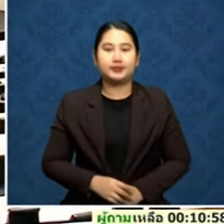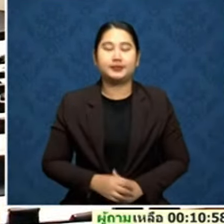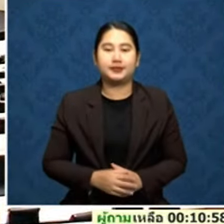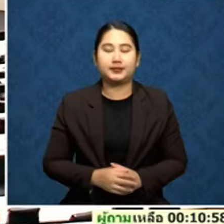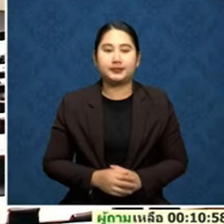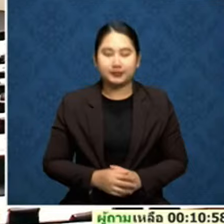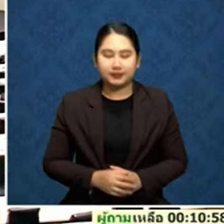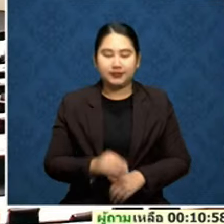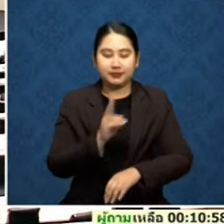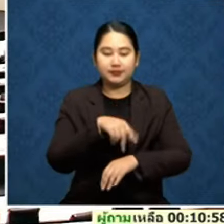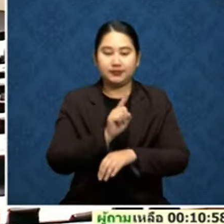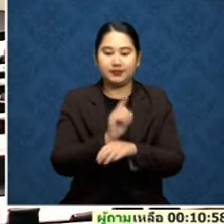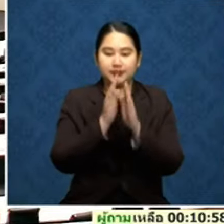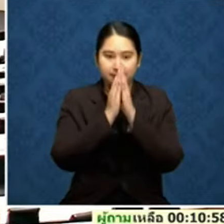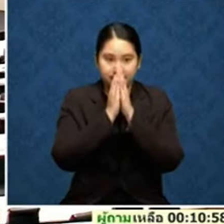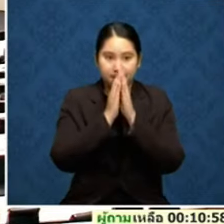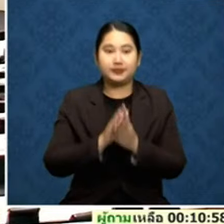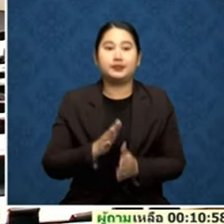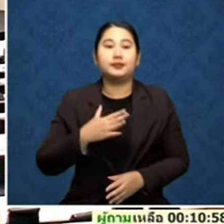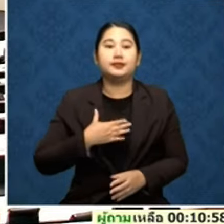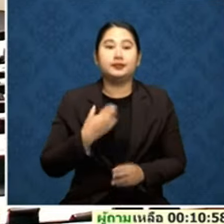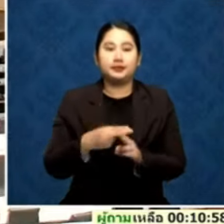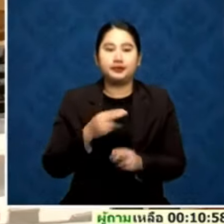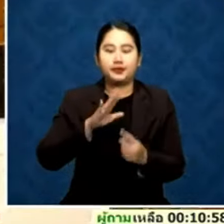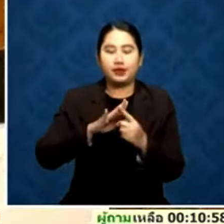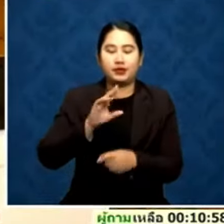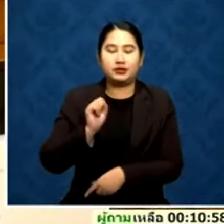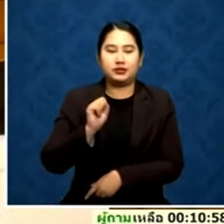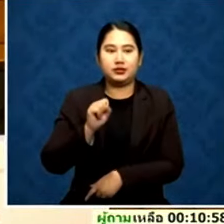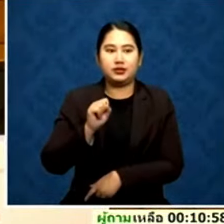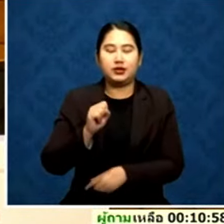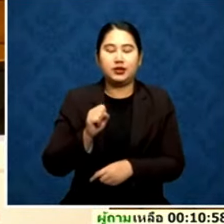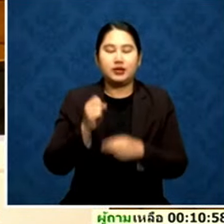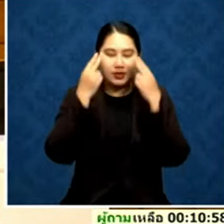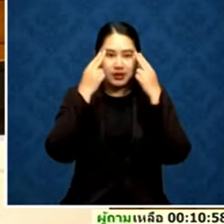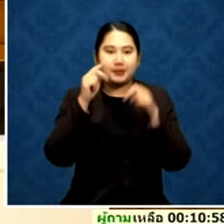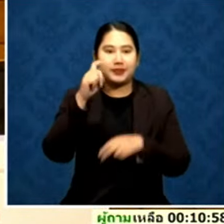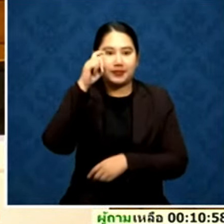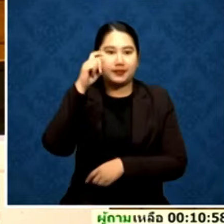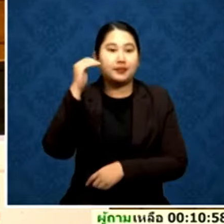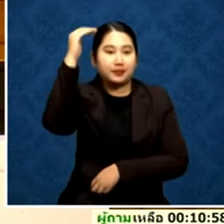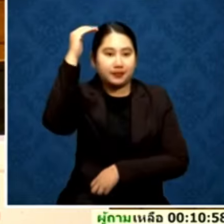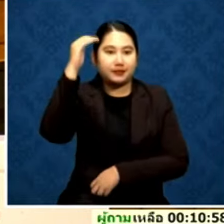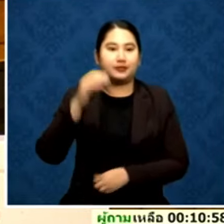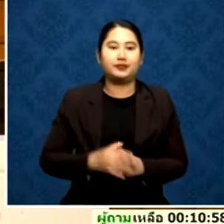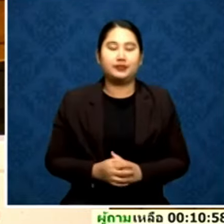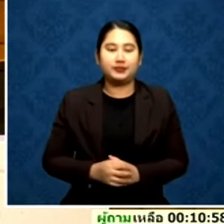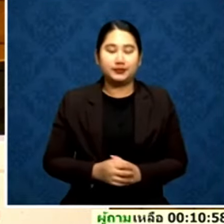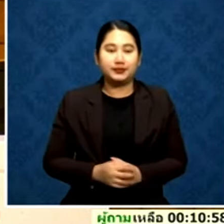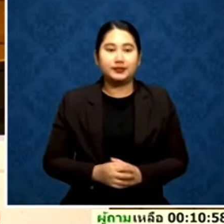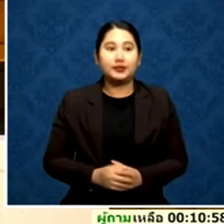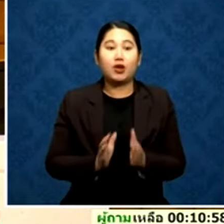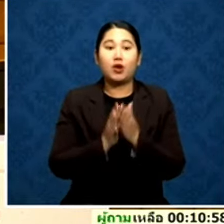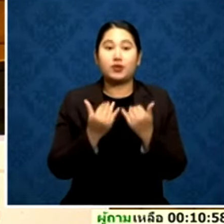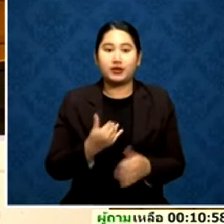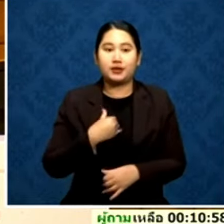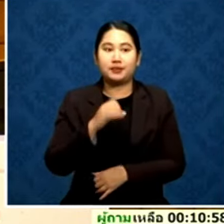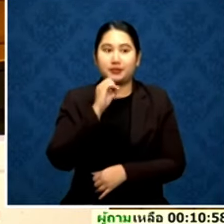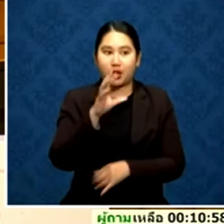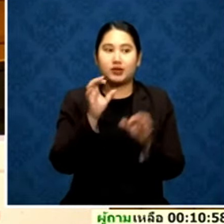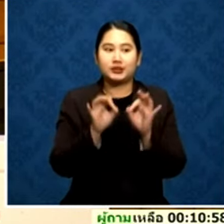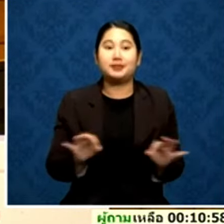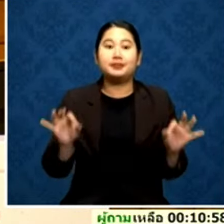กราบเรียนท่านประธานที่สภาที่เคารพผมเศรษฐาทวีสินนายกรัฐมนตรีก็ขอยืนยันนะครับว่าให้ความส